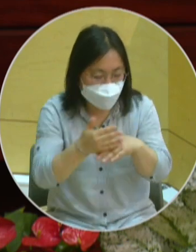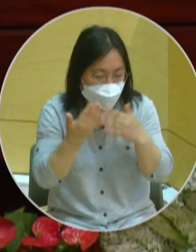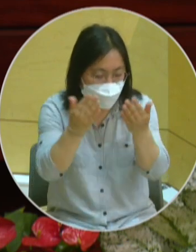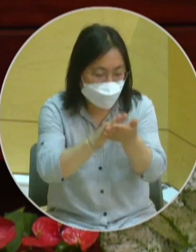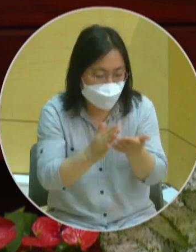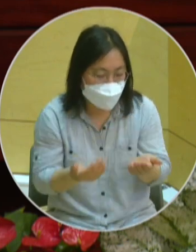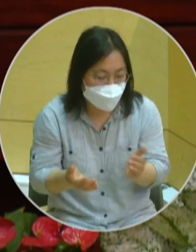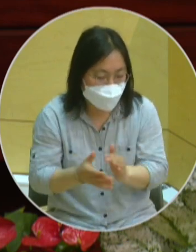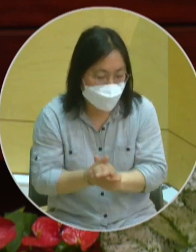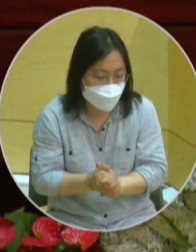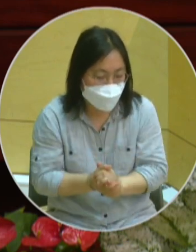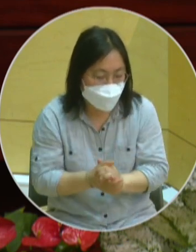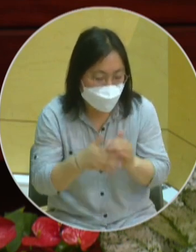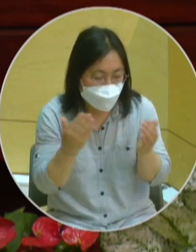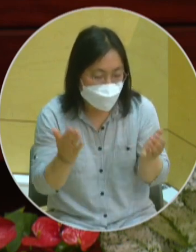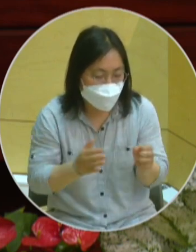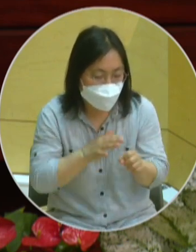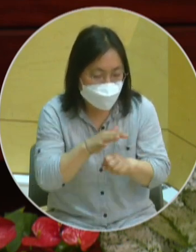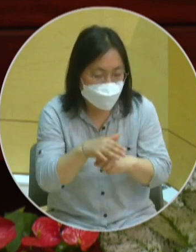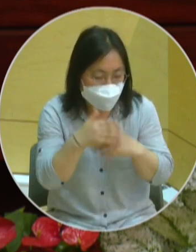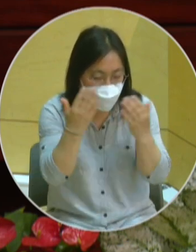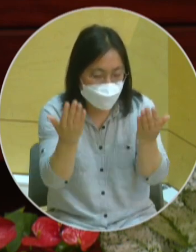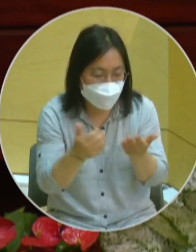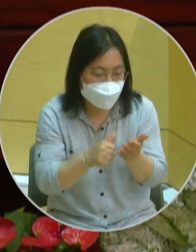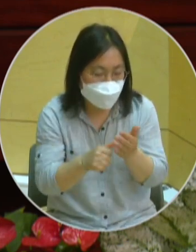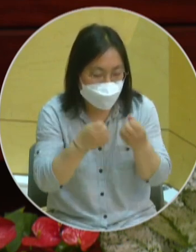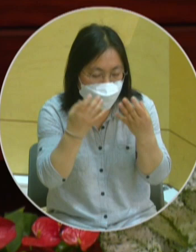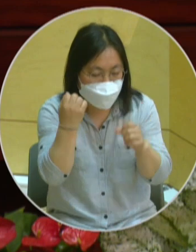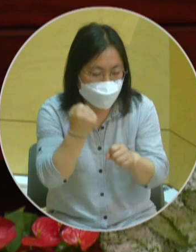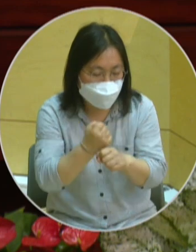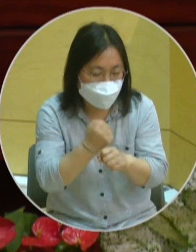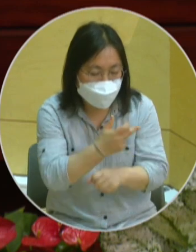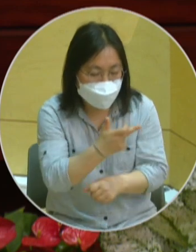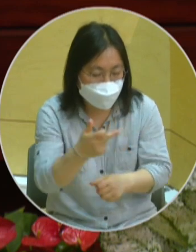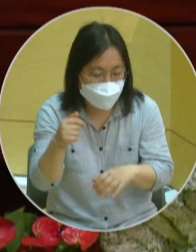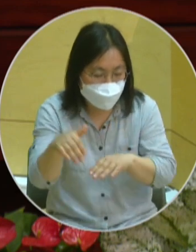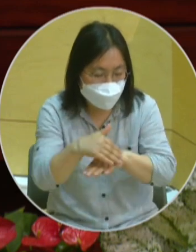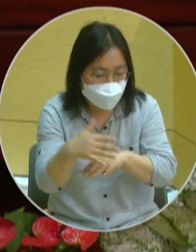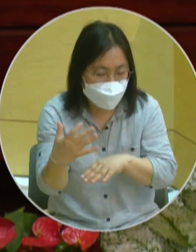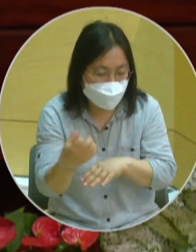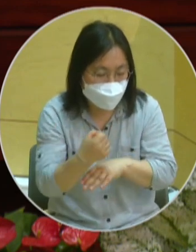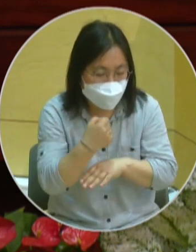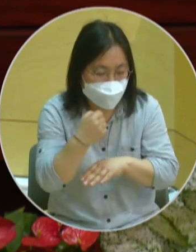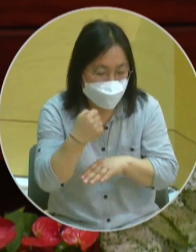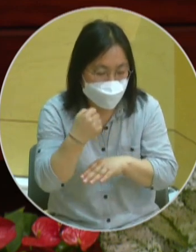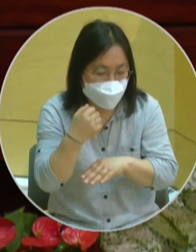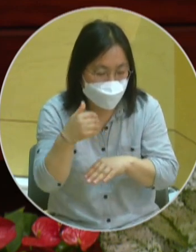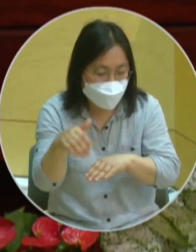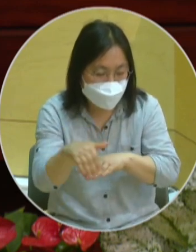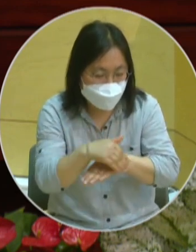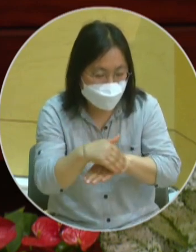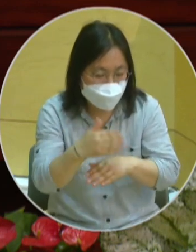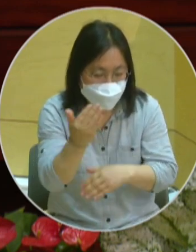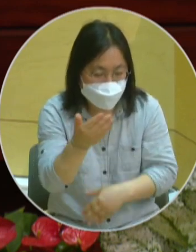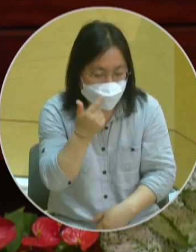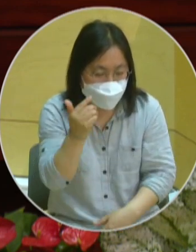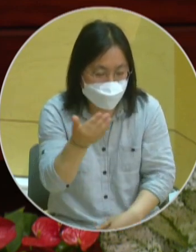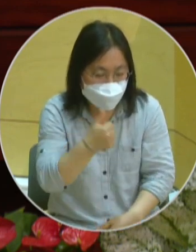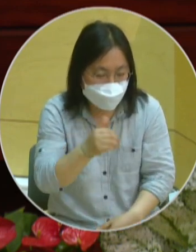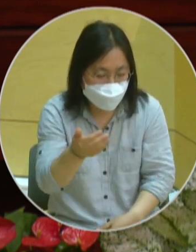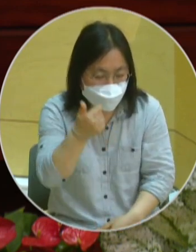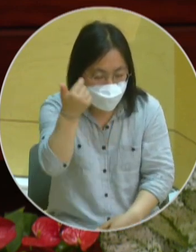예배하리이다. 온 우주 만물을 창조하시고 크신 계획으로 섭리하시는 성부, 성자,